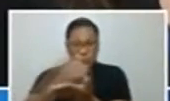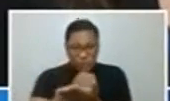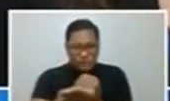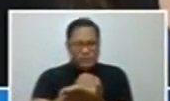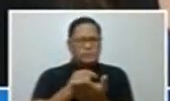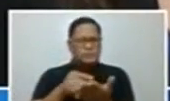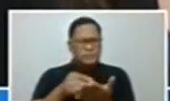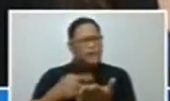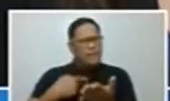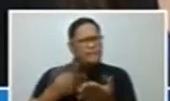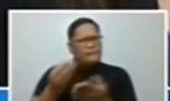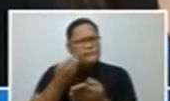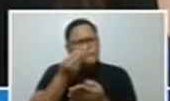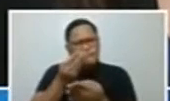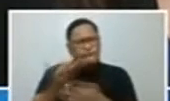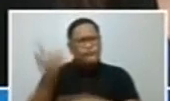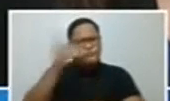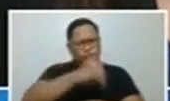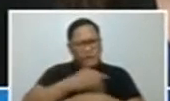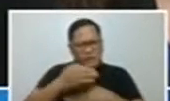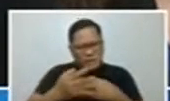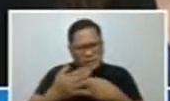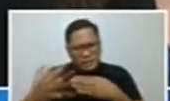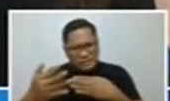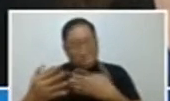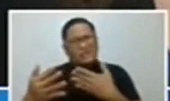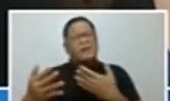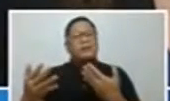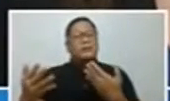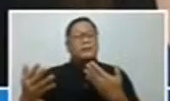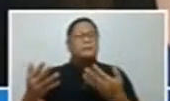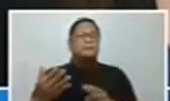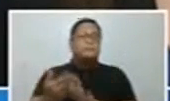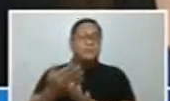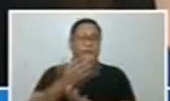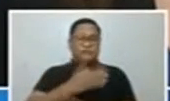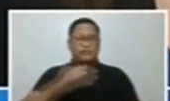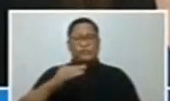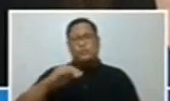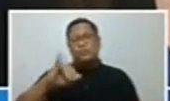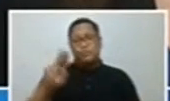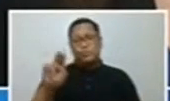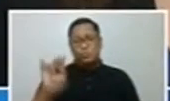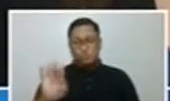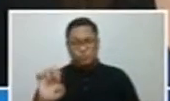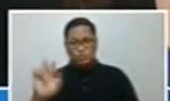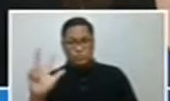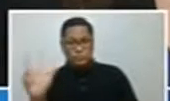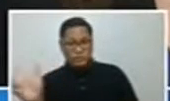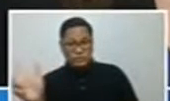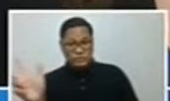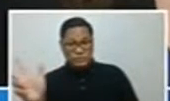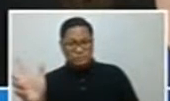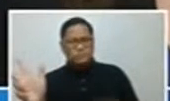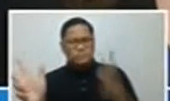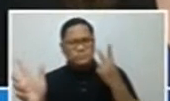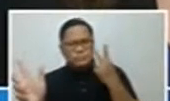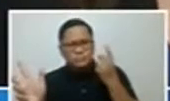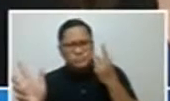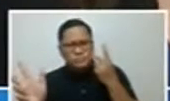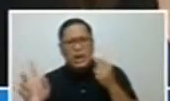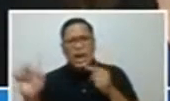pa sapat ang police efforts? At ano daw po exactly ang gagawin o pwedeng gawin ng military?